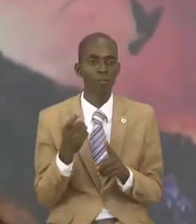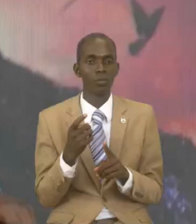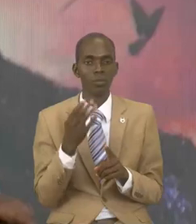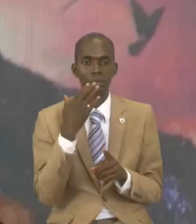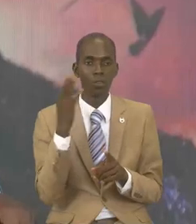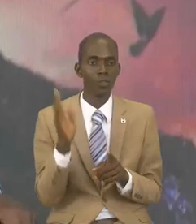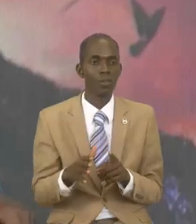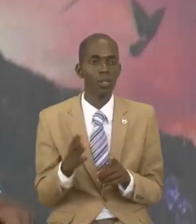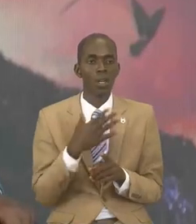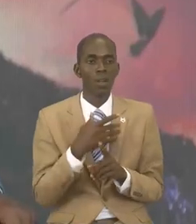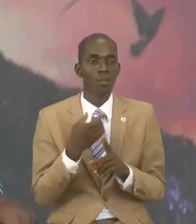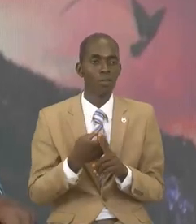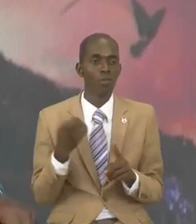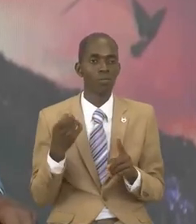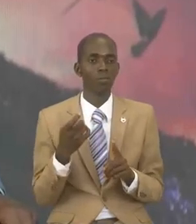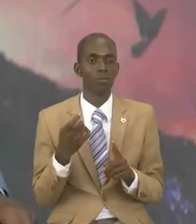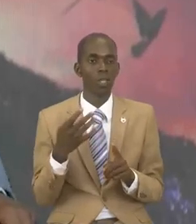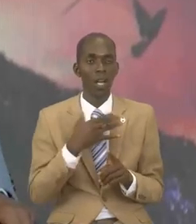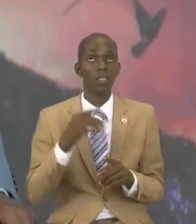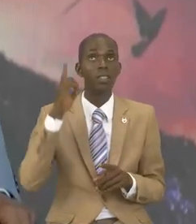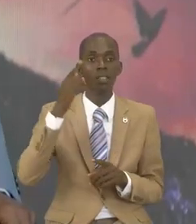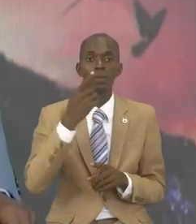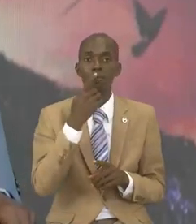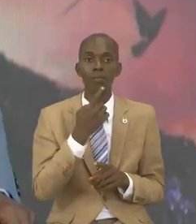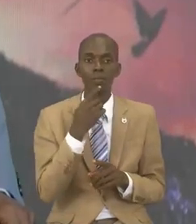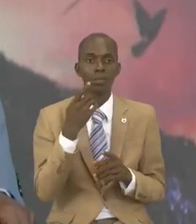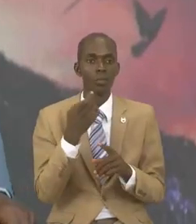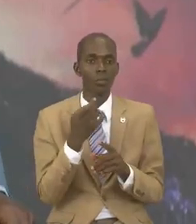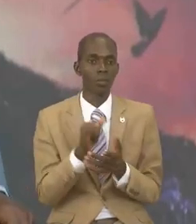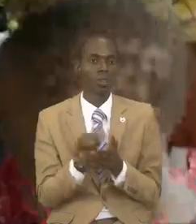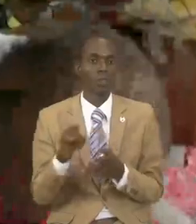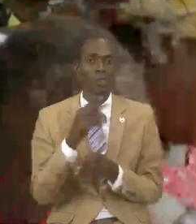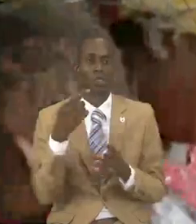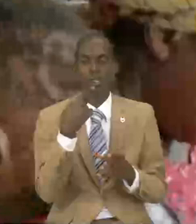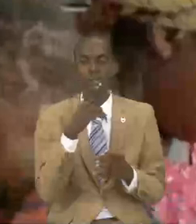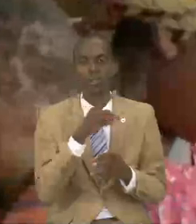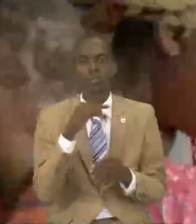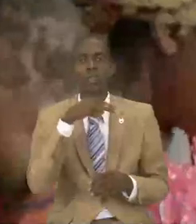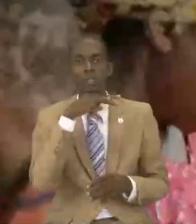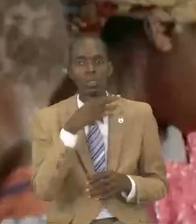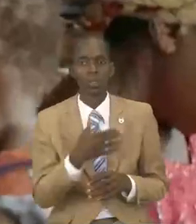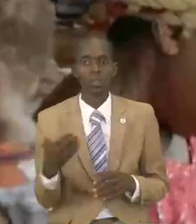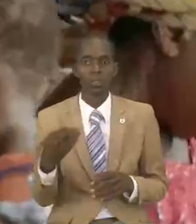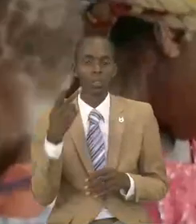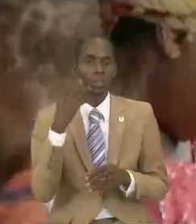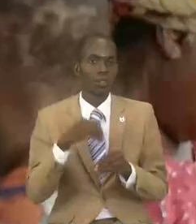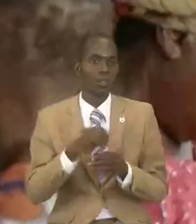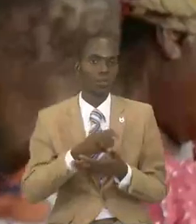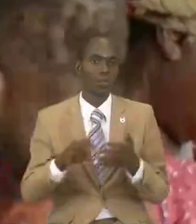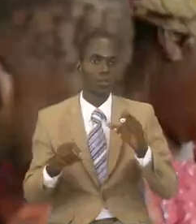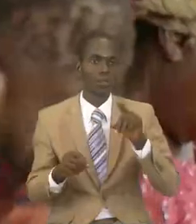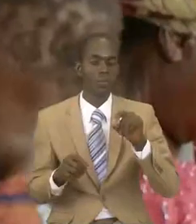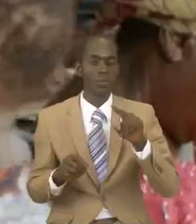et ses lèvres des paroles trompeuses. Voyez le verset 11.